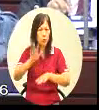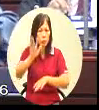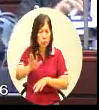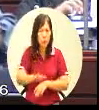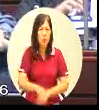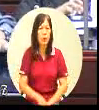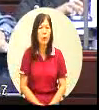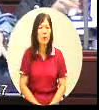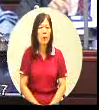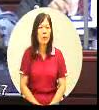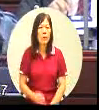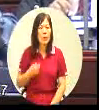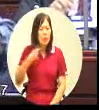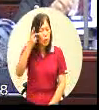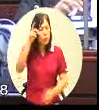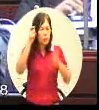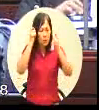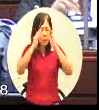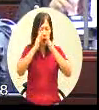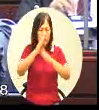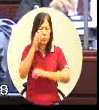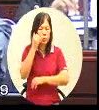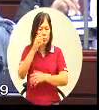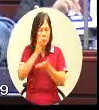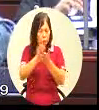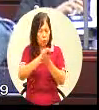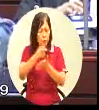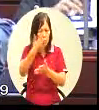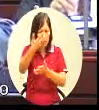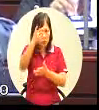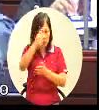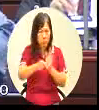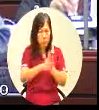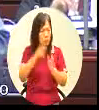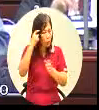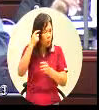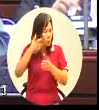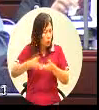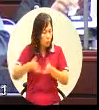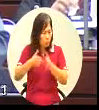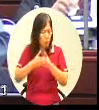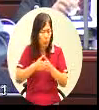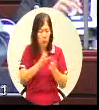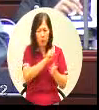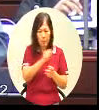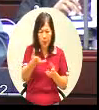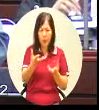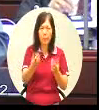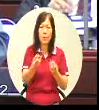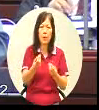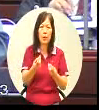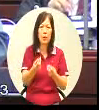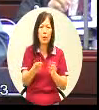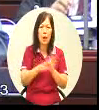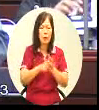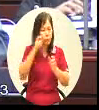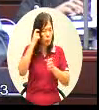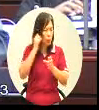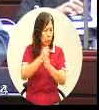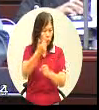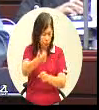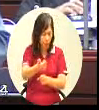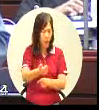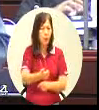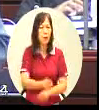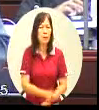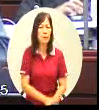我感觉高雄市政府开7亿，没有什么比这个更重要，所以我们认为这样的做是非常有